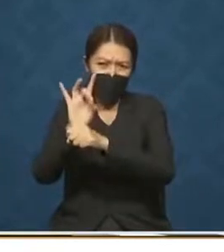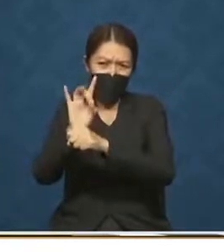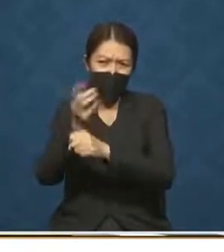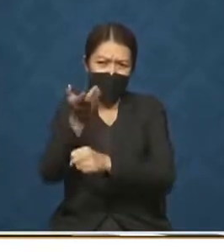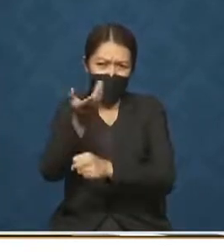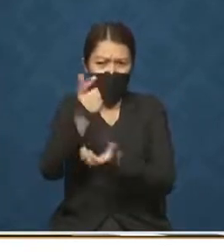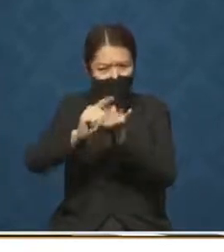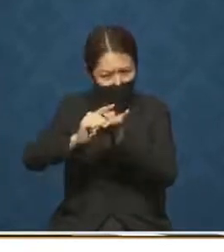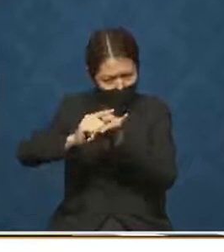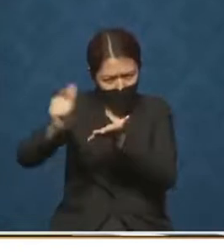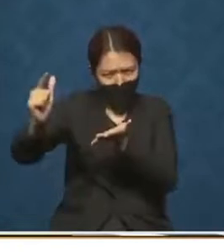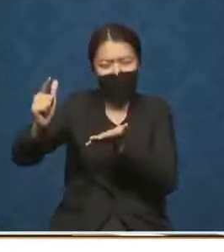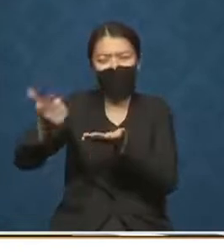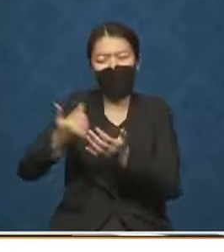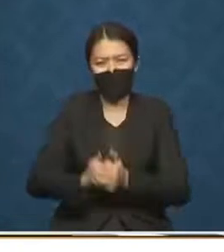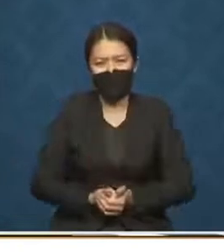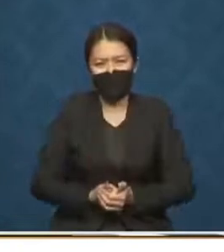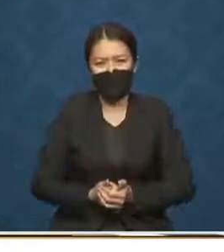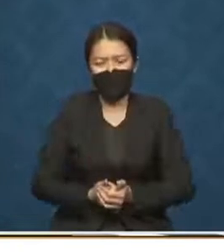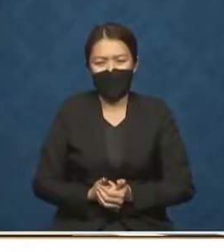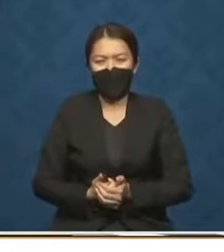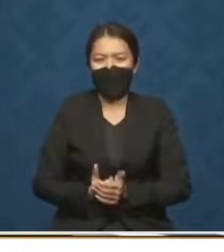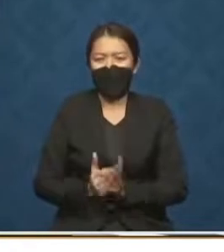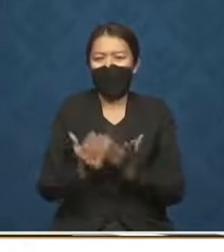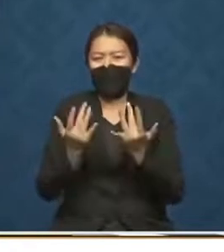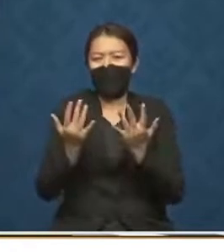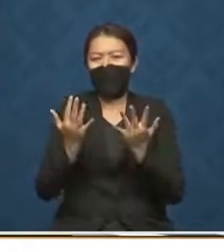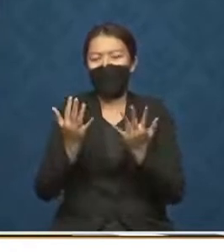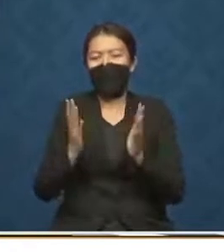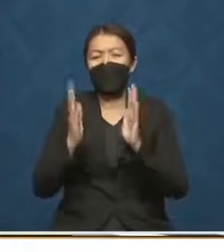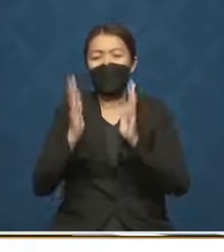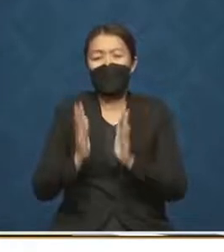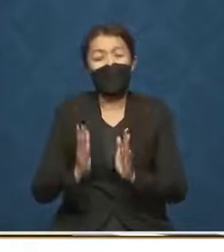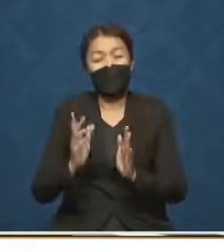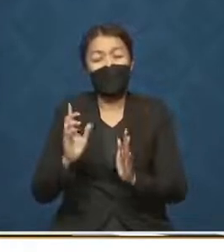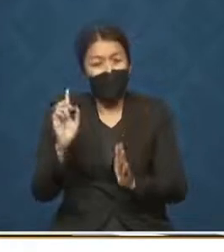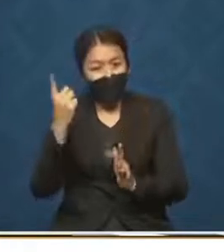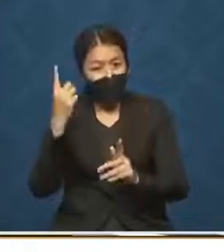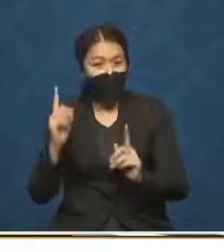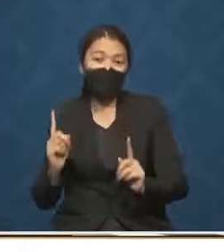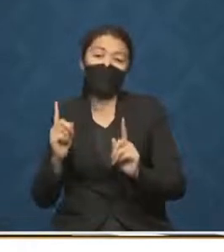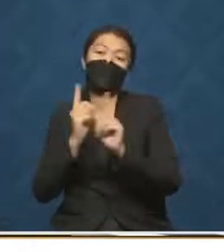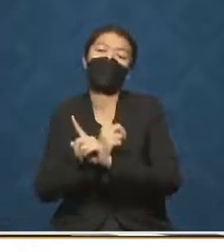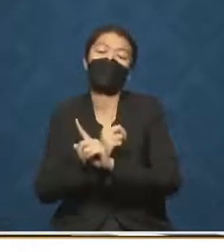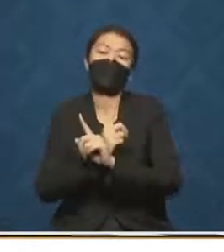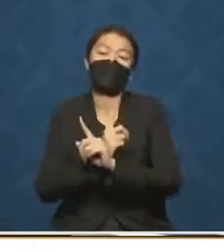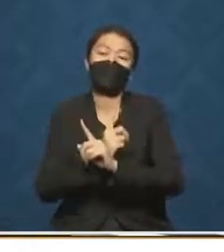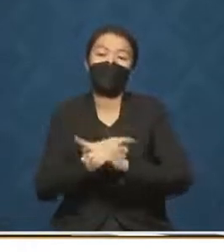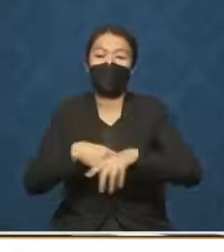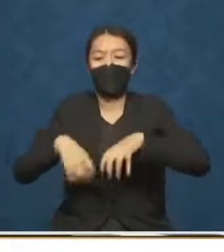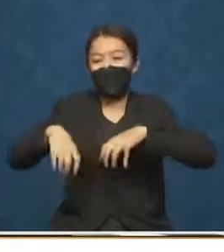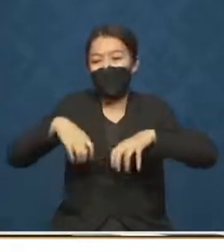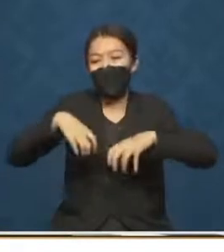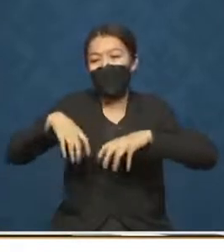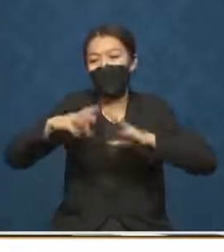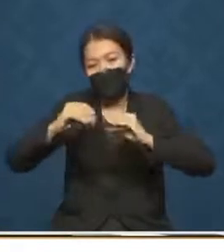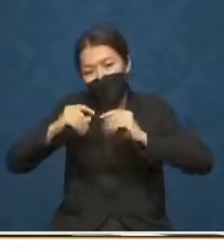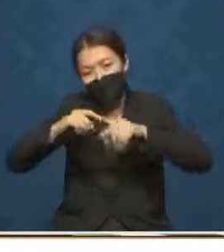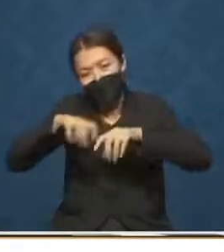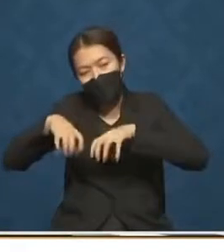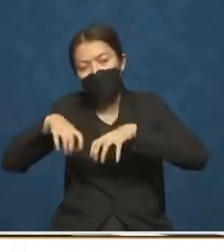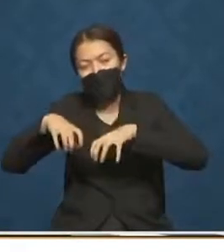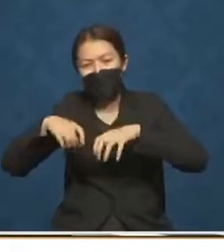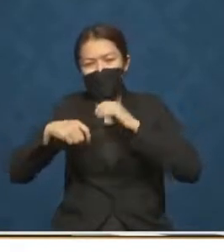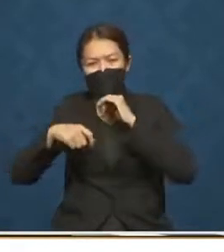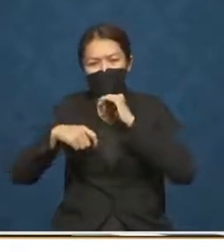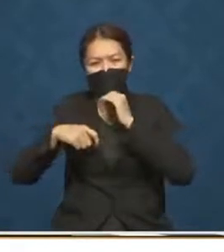ล่าออกไปซะแล้ให้คนอื่นมาเป็ใยกแทนสภาก็จะจัการกันเองเพราท่าน